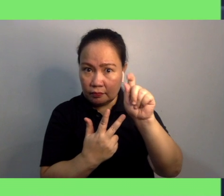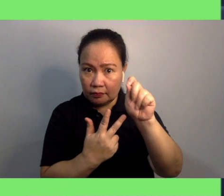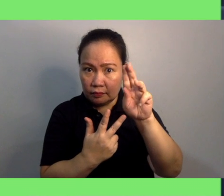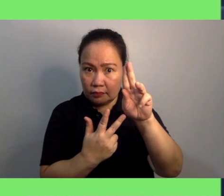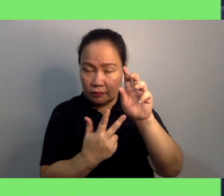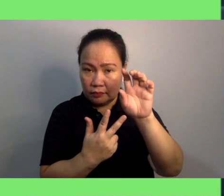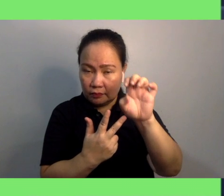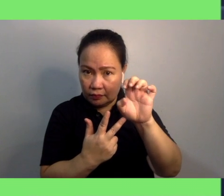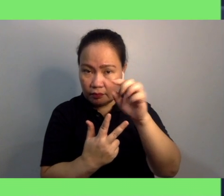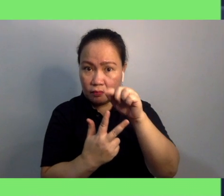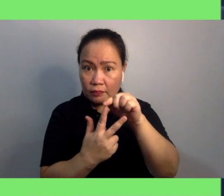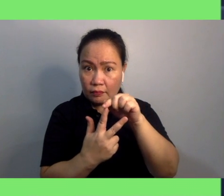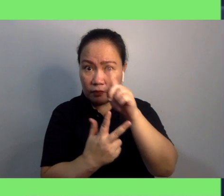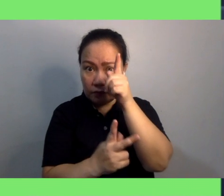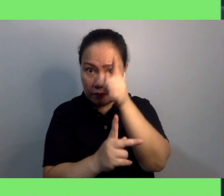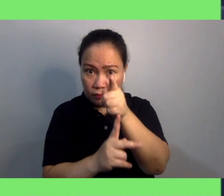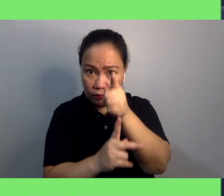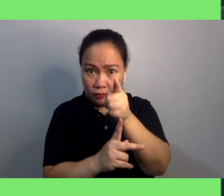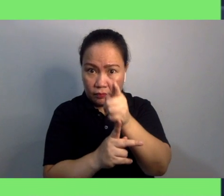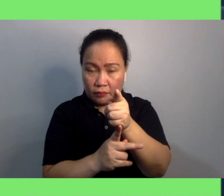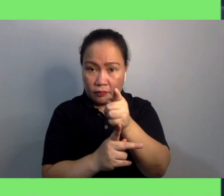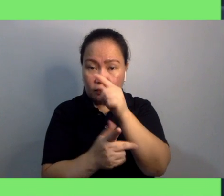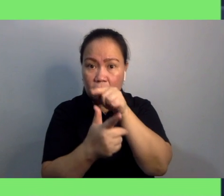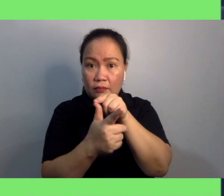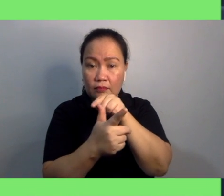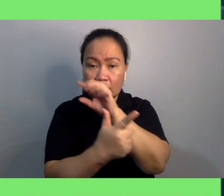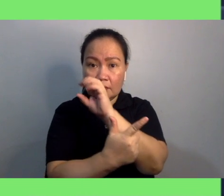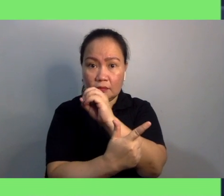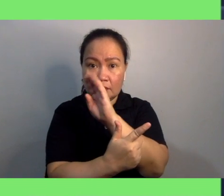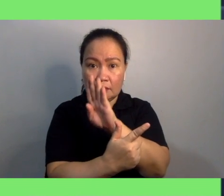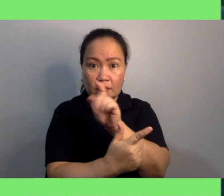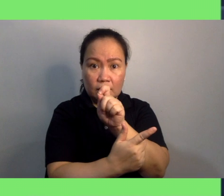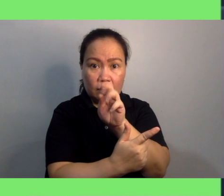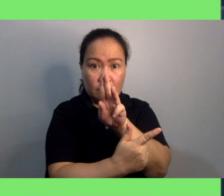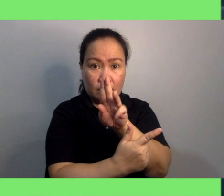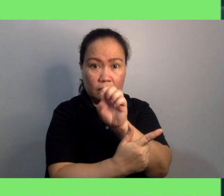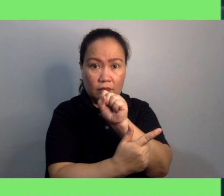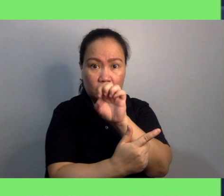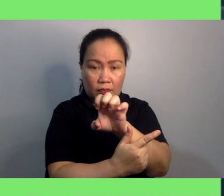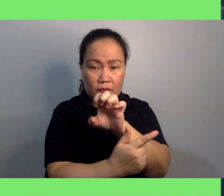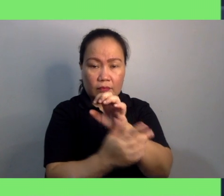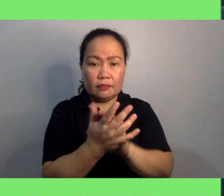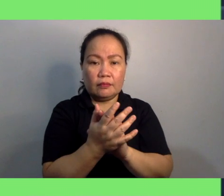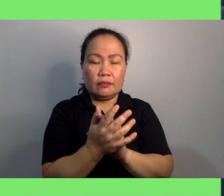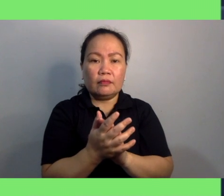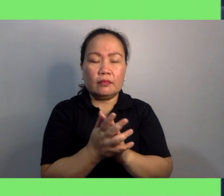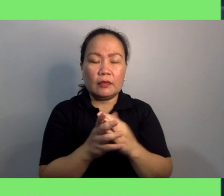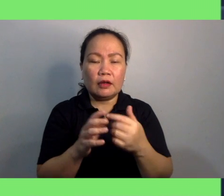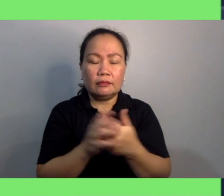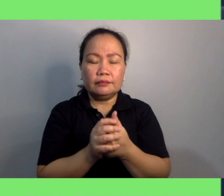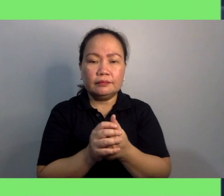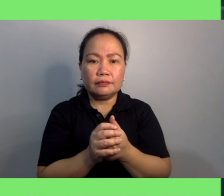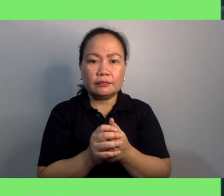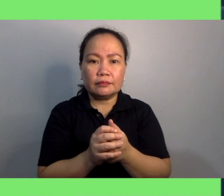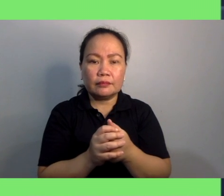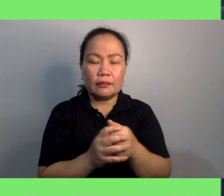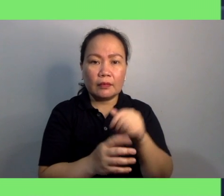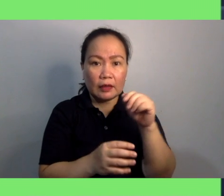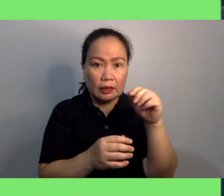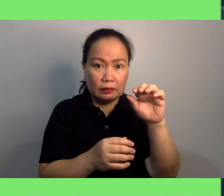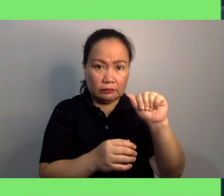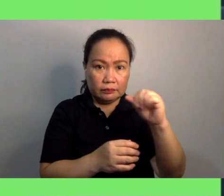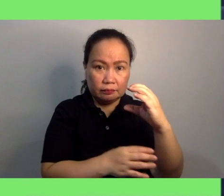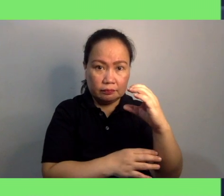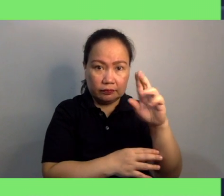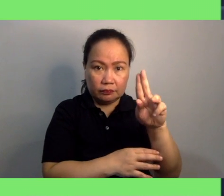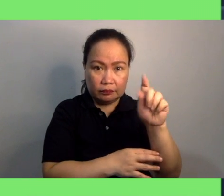greater than 0 but less than 90. So, from 1 to 89. Okay? Pag right, it is exactly 90 degrees.